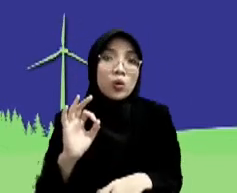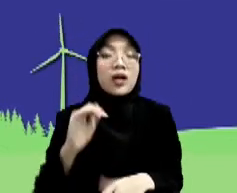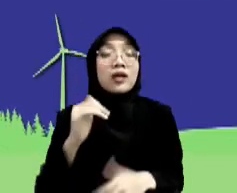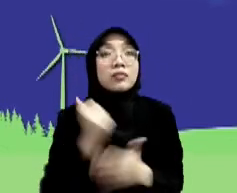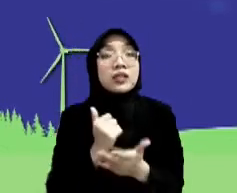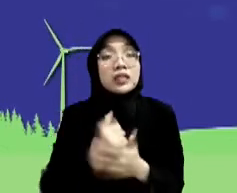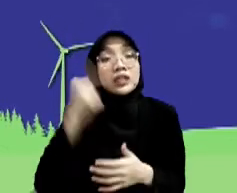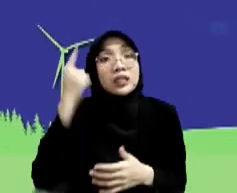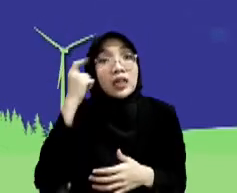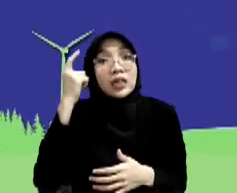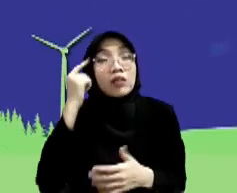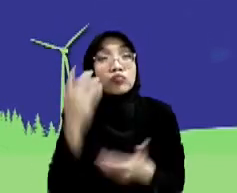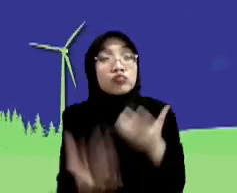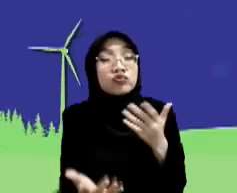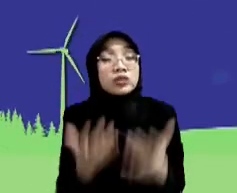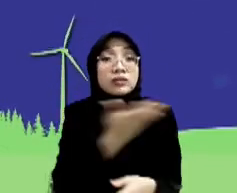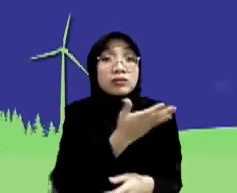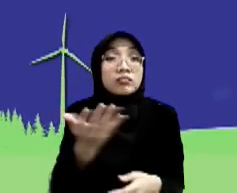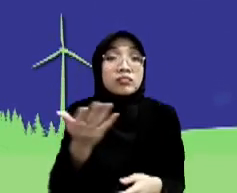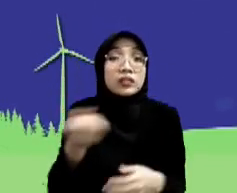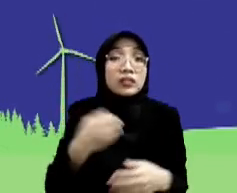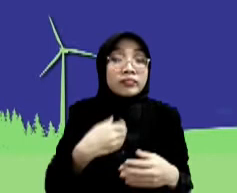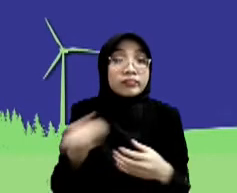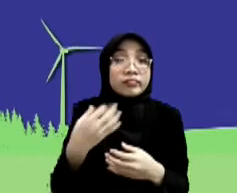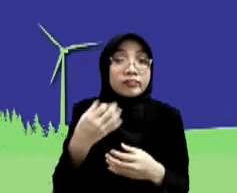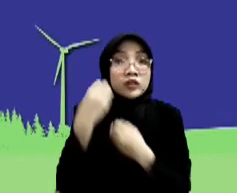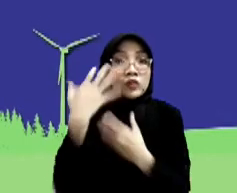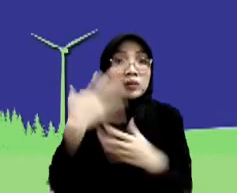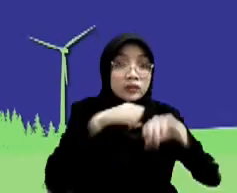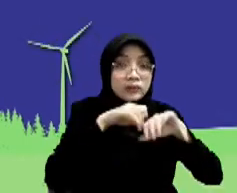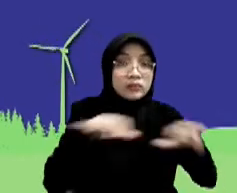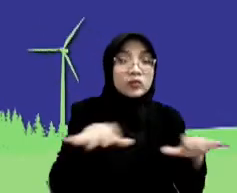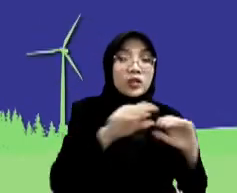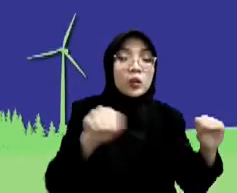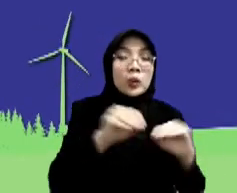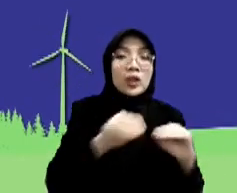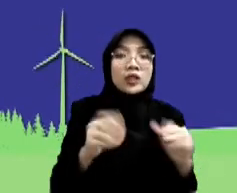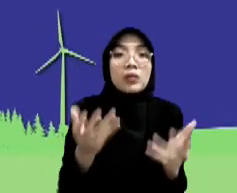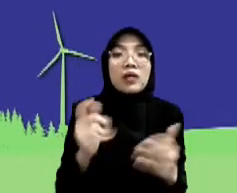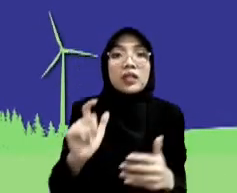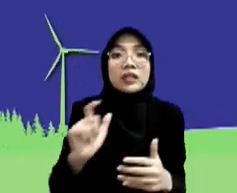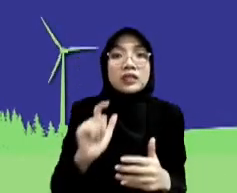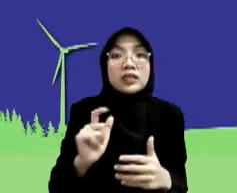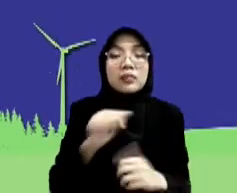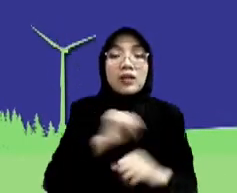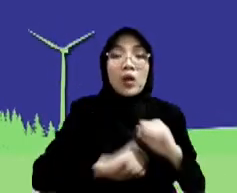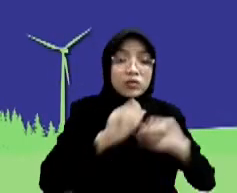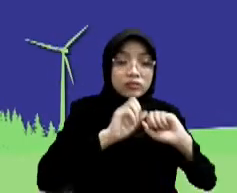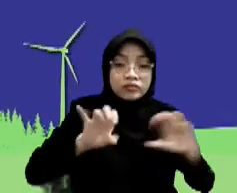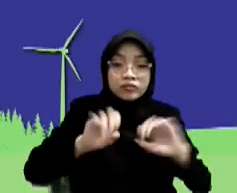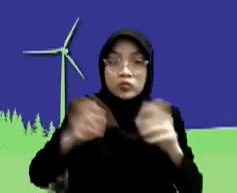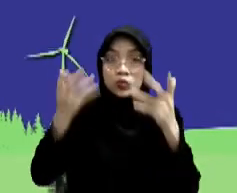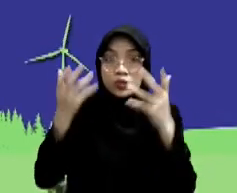eh mungkin bisa diap e apa eh edukasi langkah edukasi yang sudah sudah dilakukan dan ya tadi ee